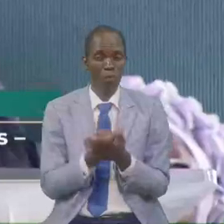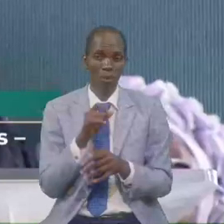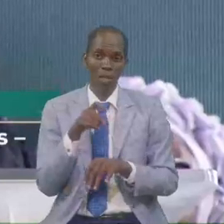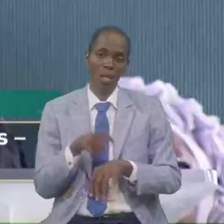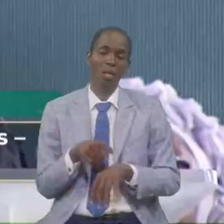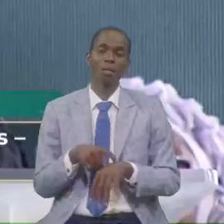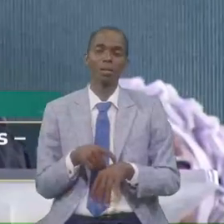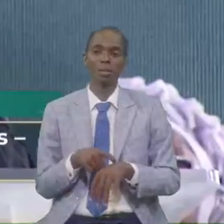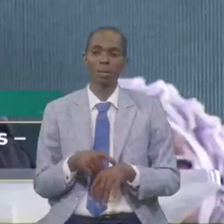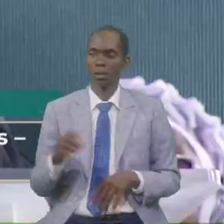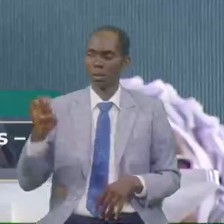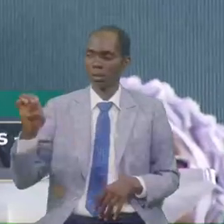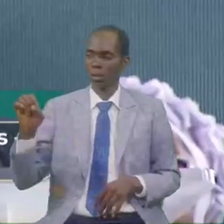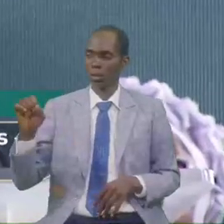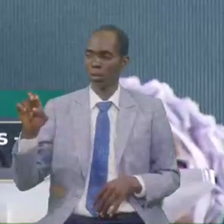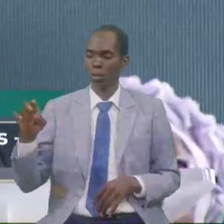temps-là,